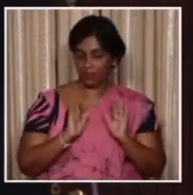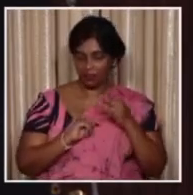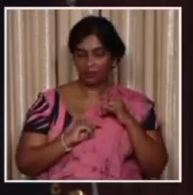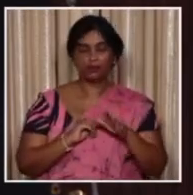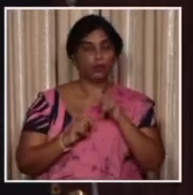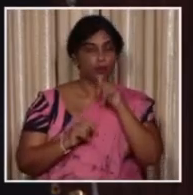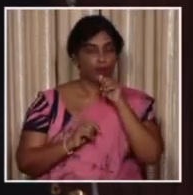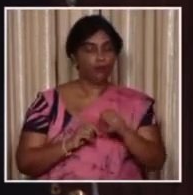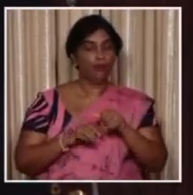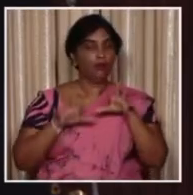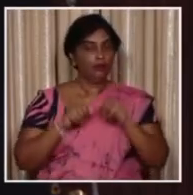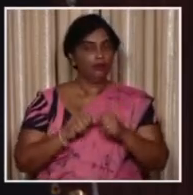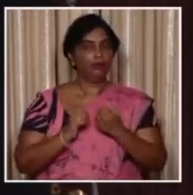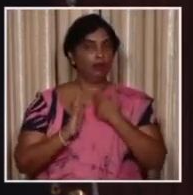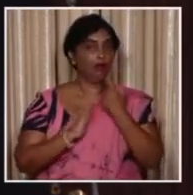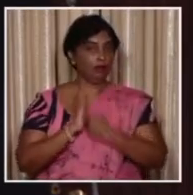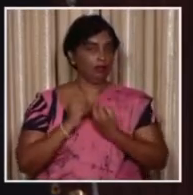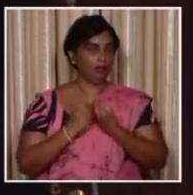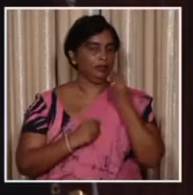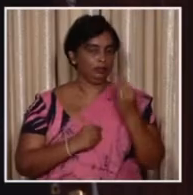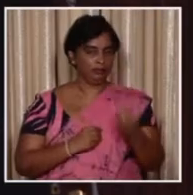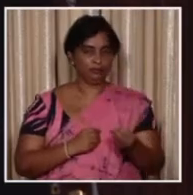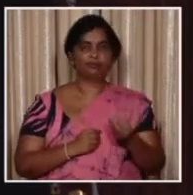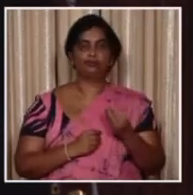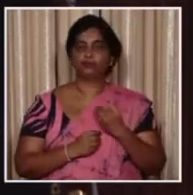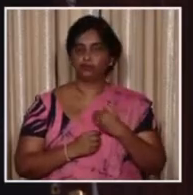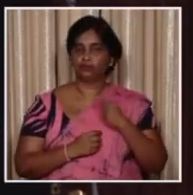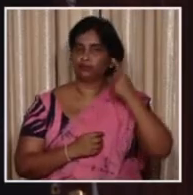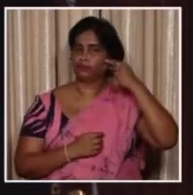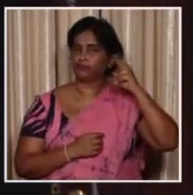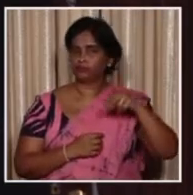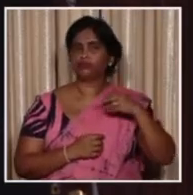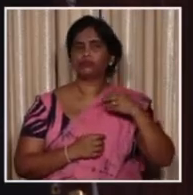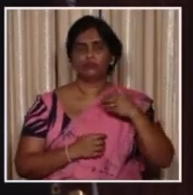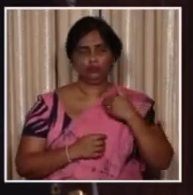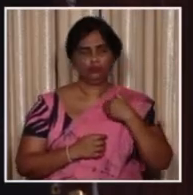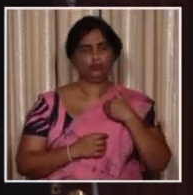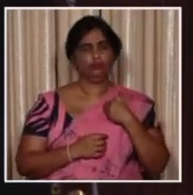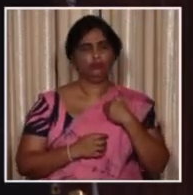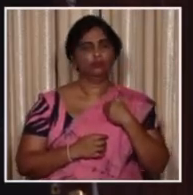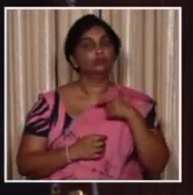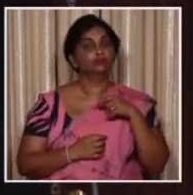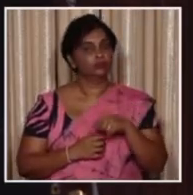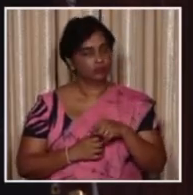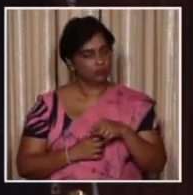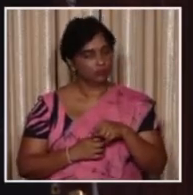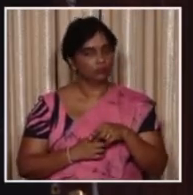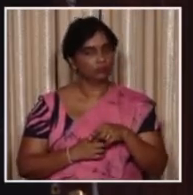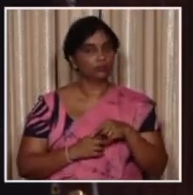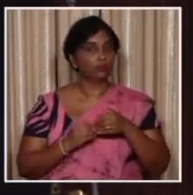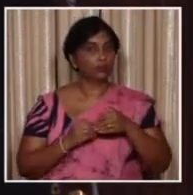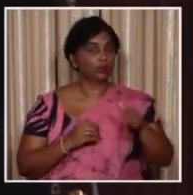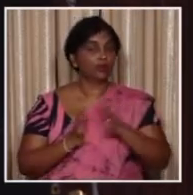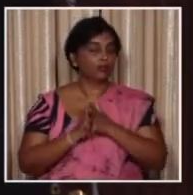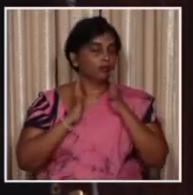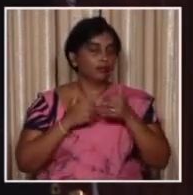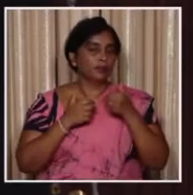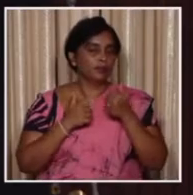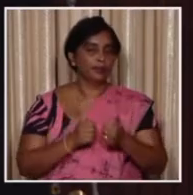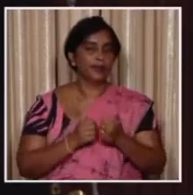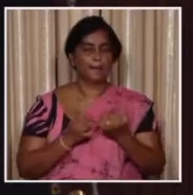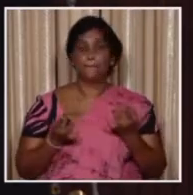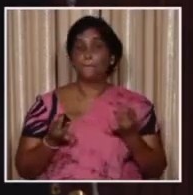ඊට නෛතිකභාවයක් ලබා දීම පිළිබඳව මම විශ්වාස කරනවා අපිට මේ භාවයේදී කරන්න පුළුවන් ඉතාම